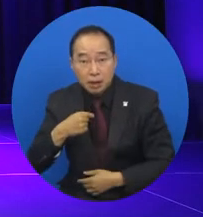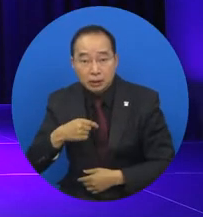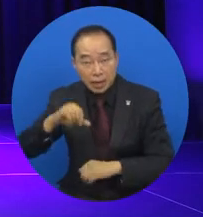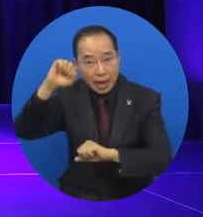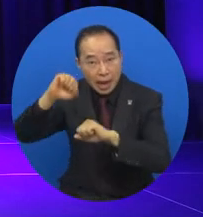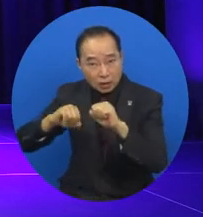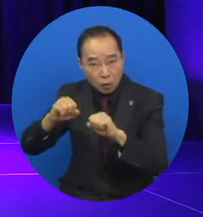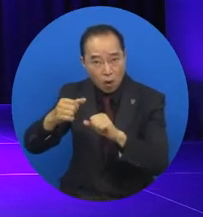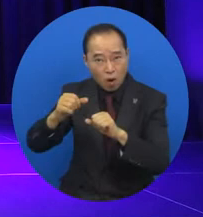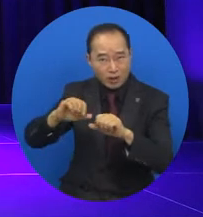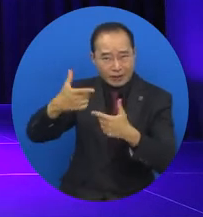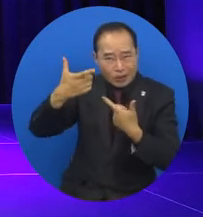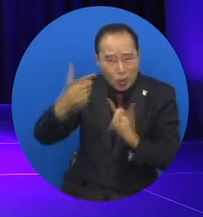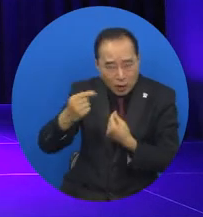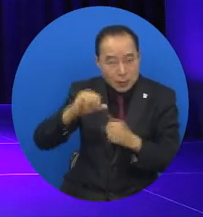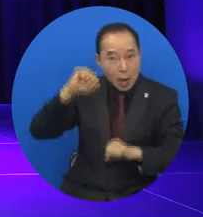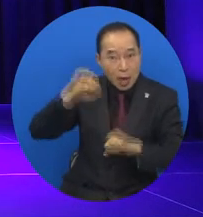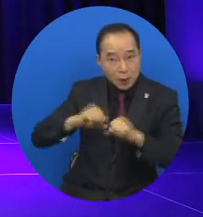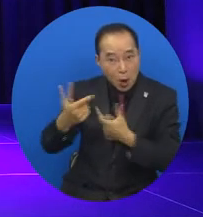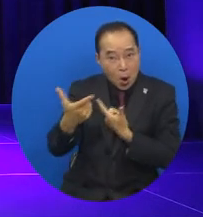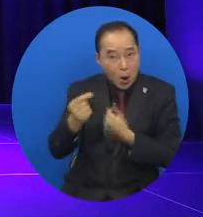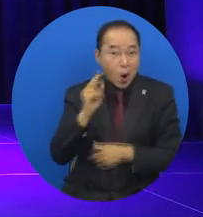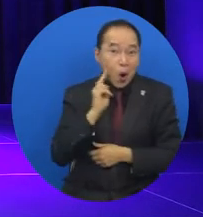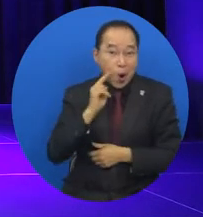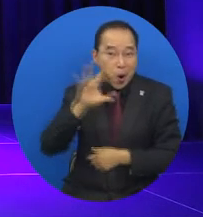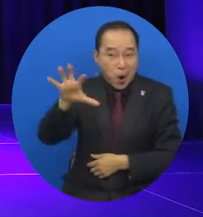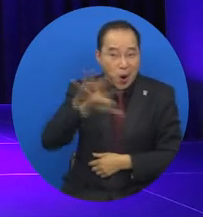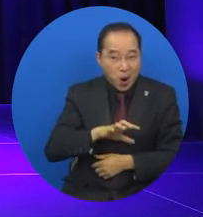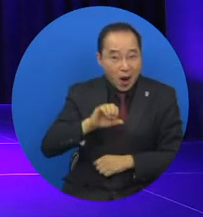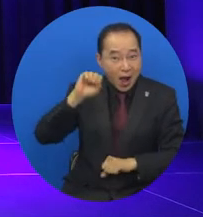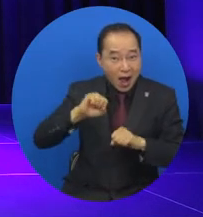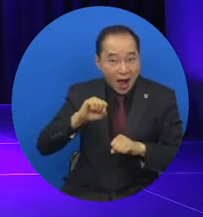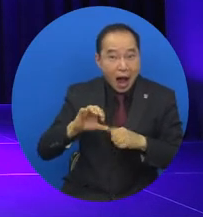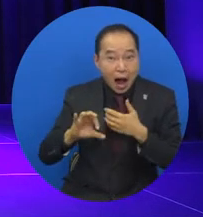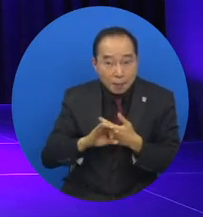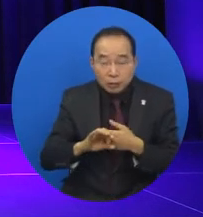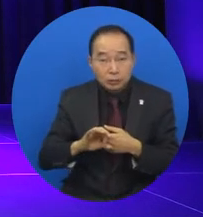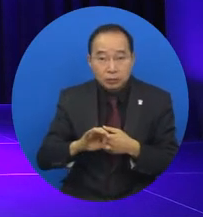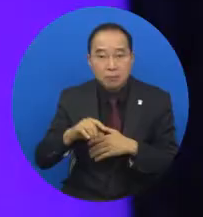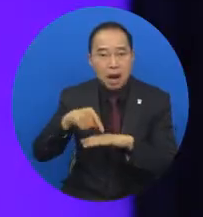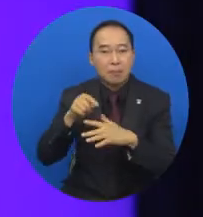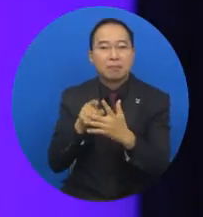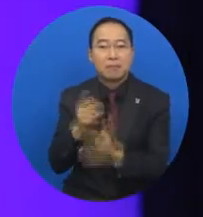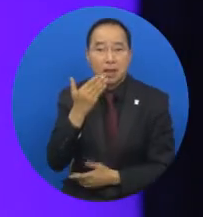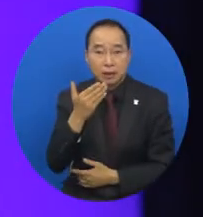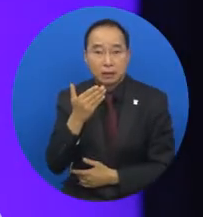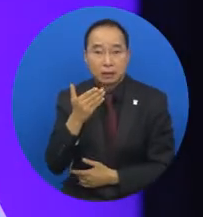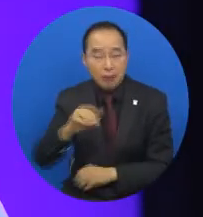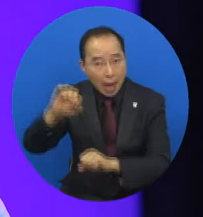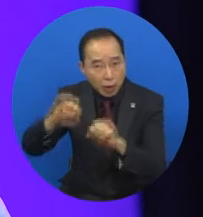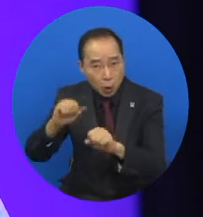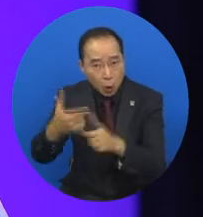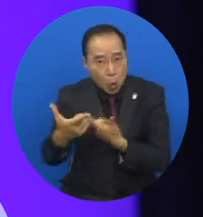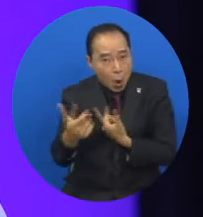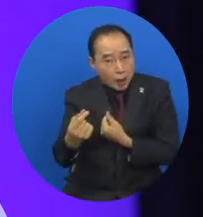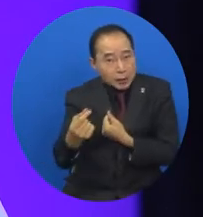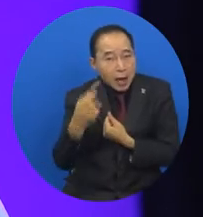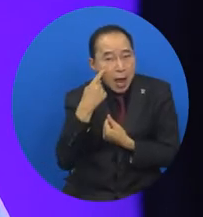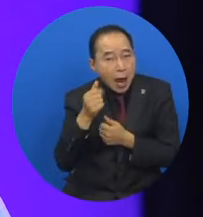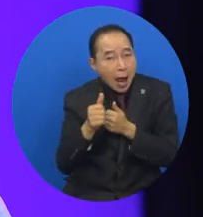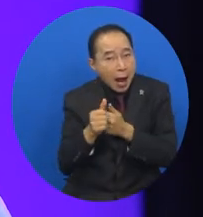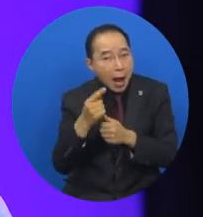심리학에서는 그대로 그 사람의 행동을 이렇게 따라하면 이 사람의 마음을 알 수 있다 그래요. 그분을 제가 따라하기